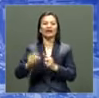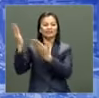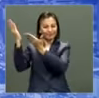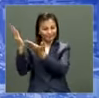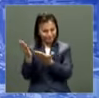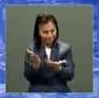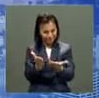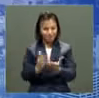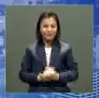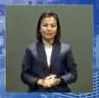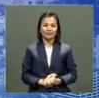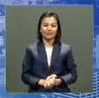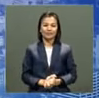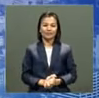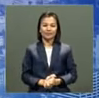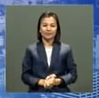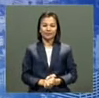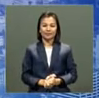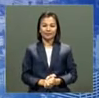นเชิญ